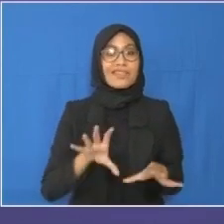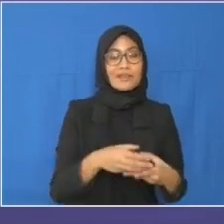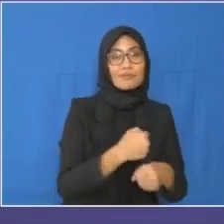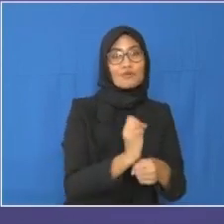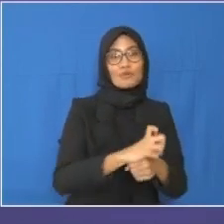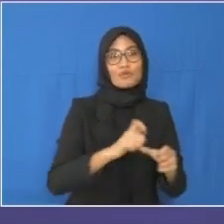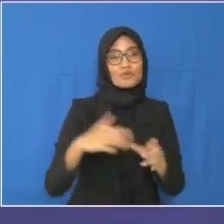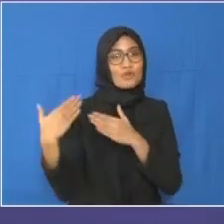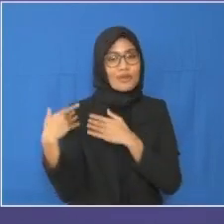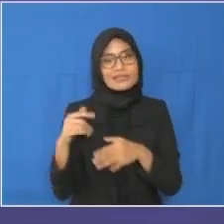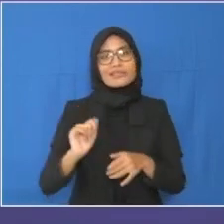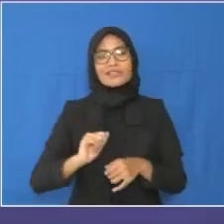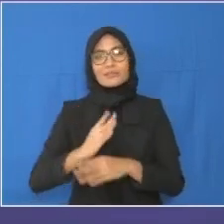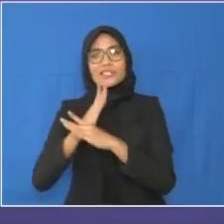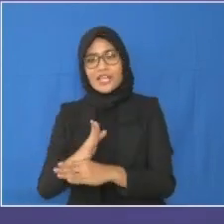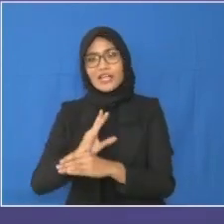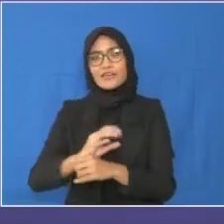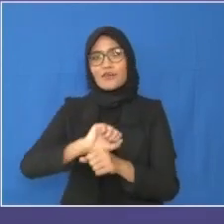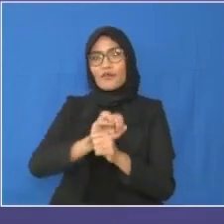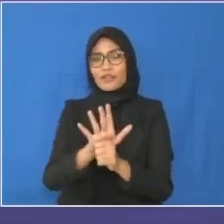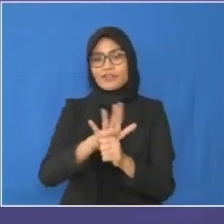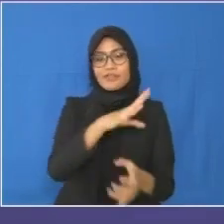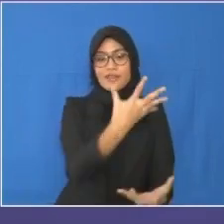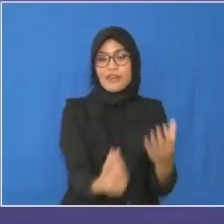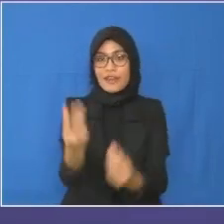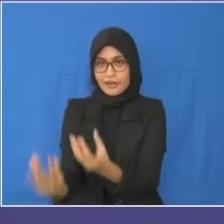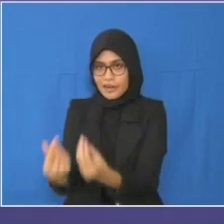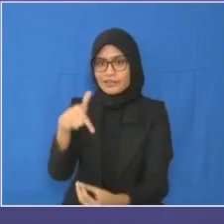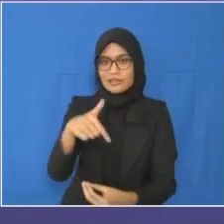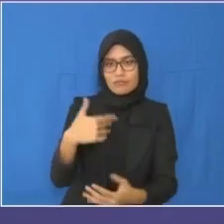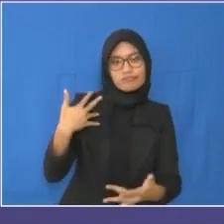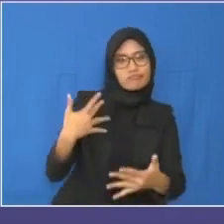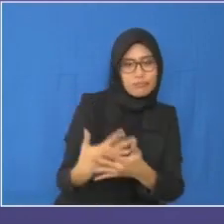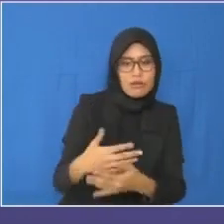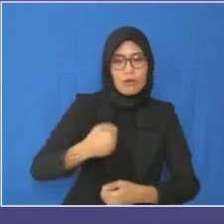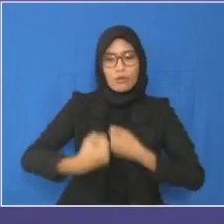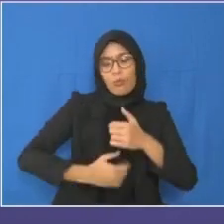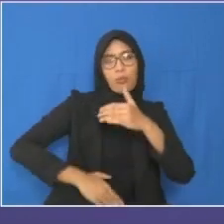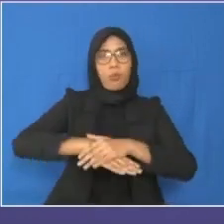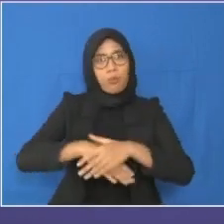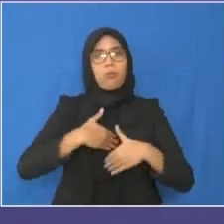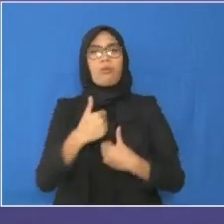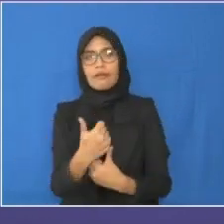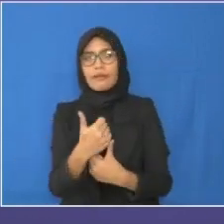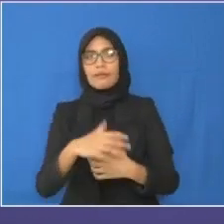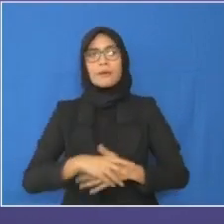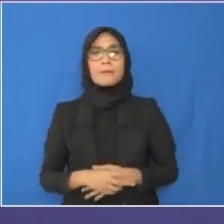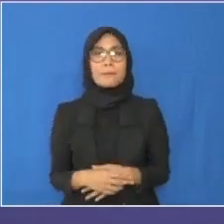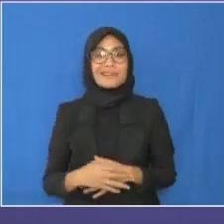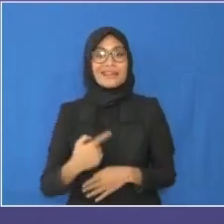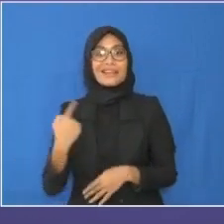percepatan covert 19 di daerah telah bekerja dengan baik Hai Oleh karena itu